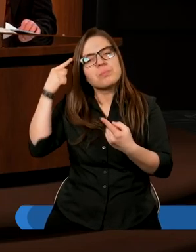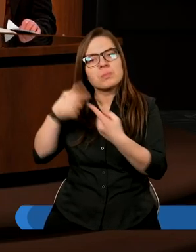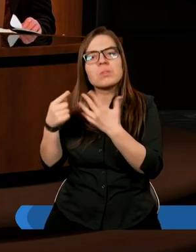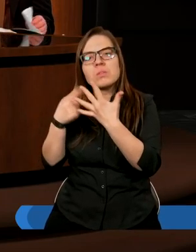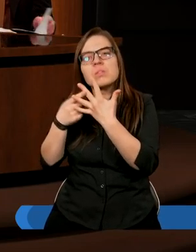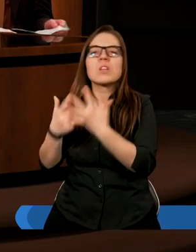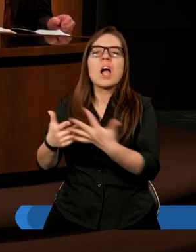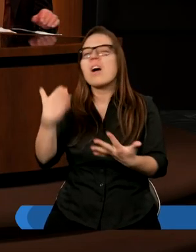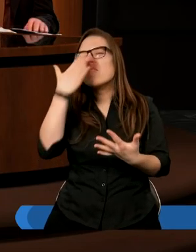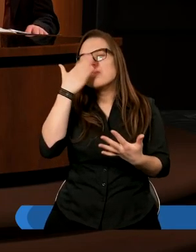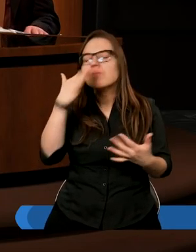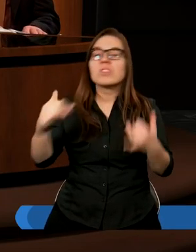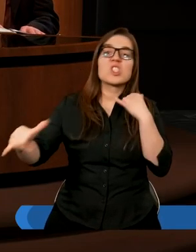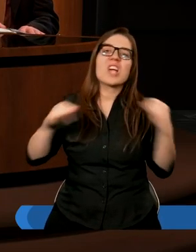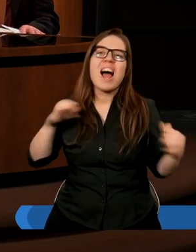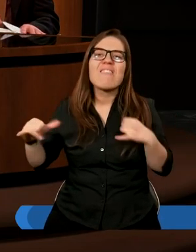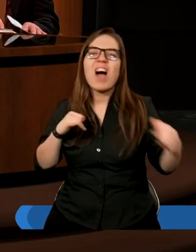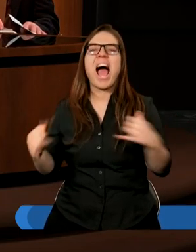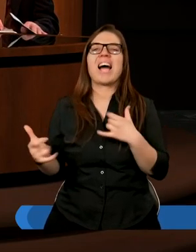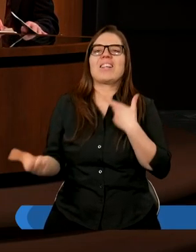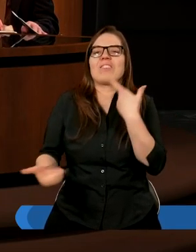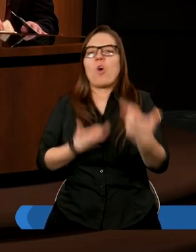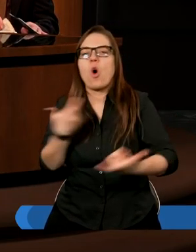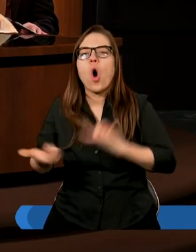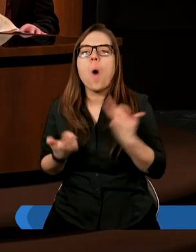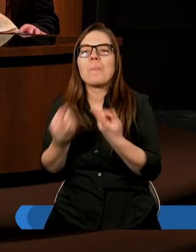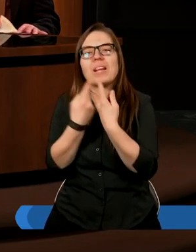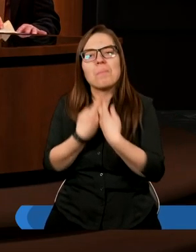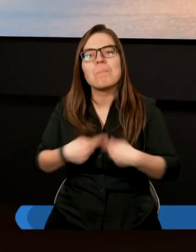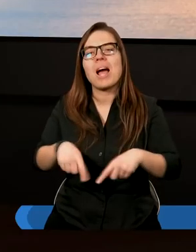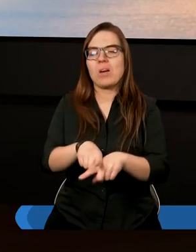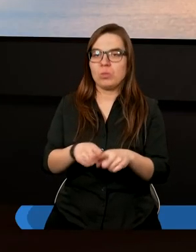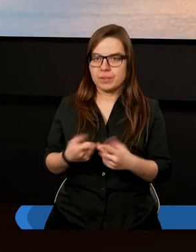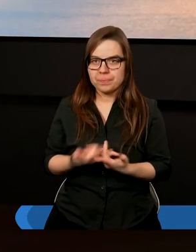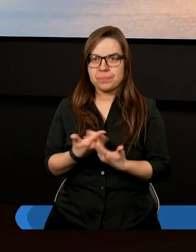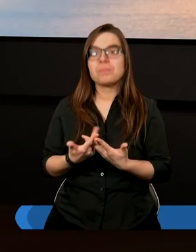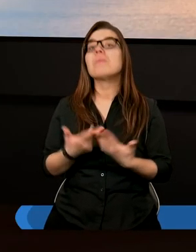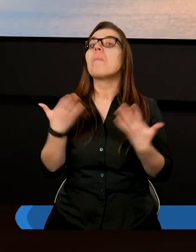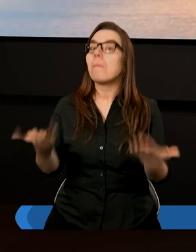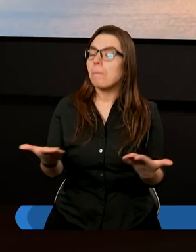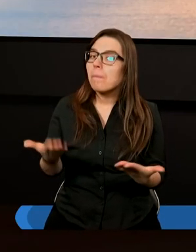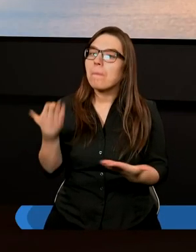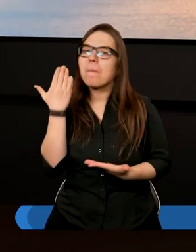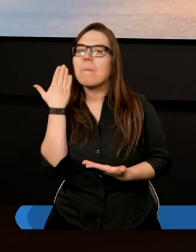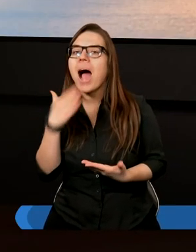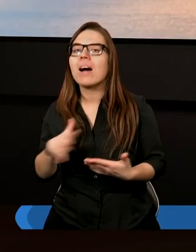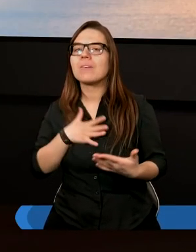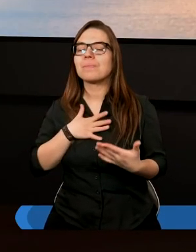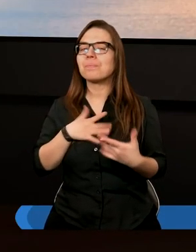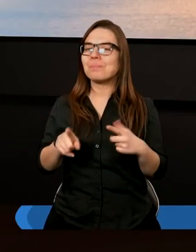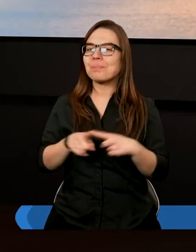mamy to szafarstwo pełnić. Tym bardziej, że